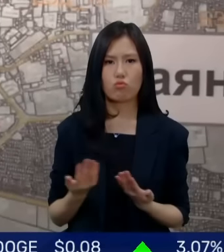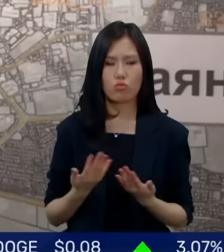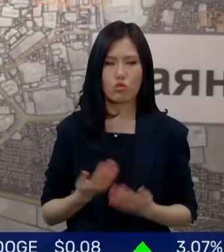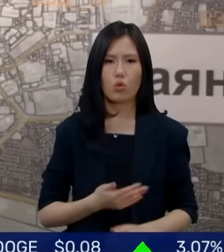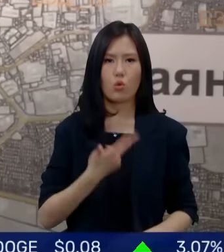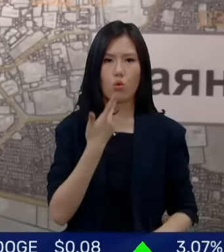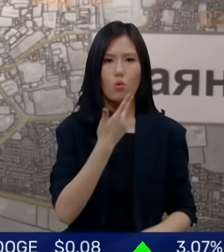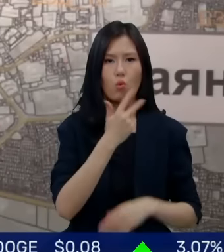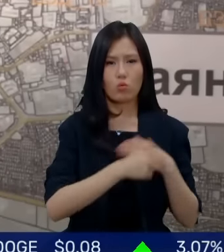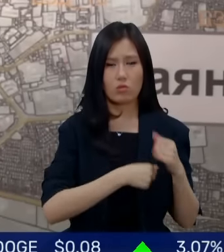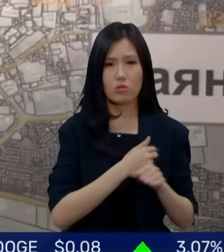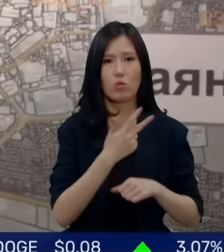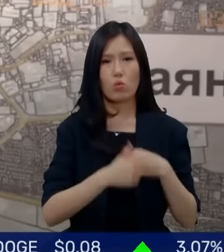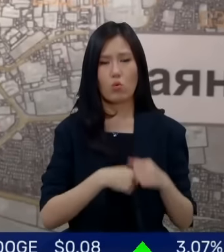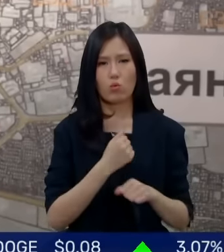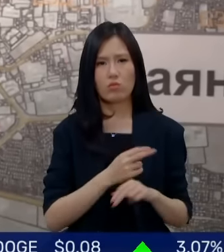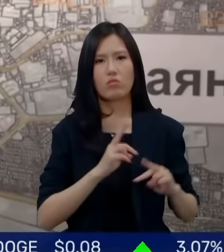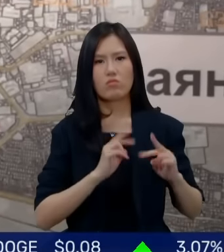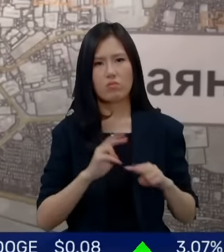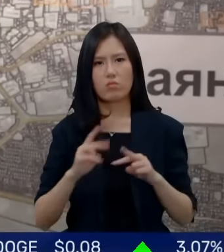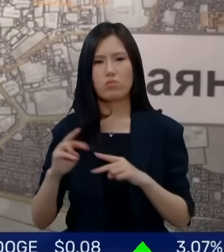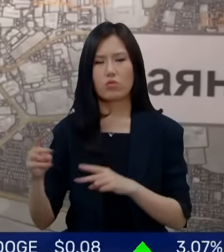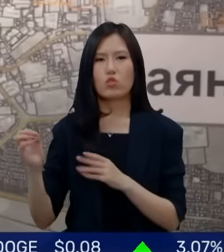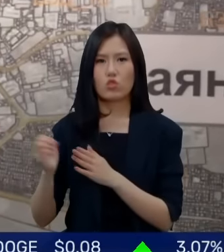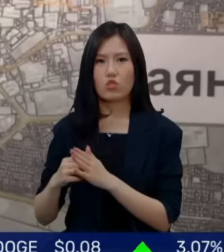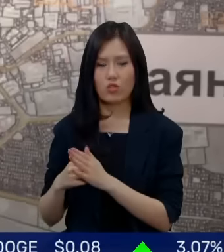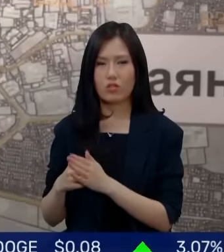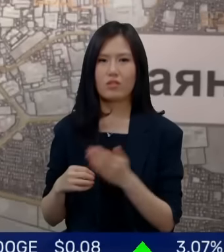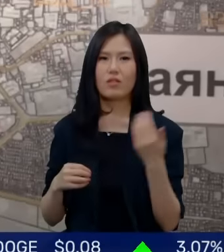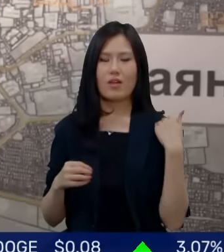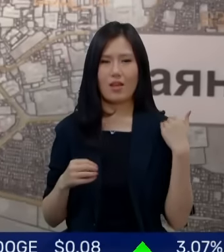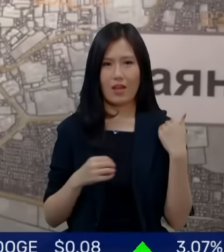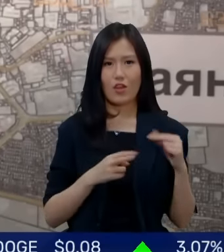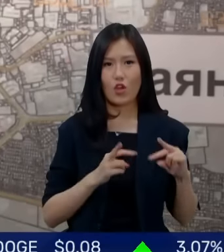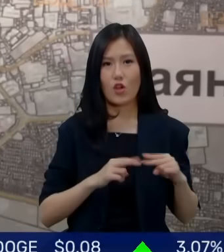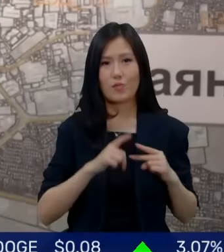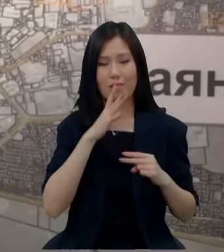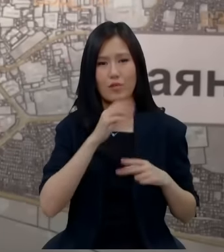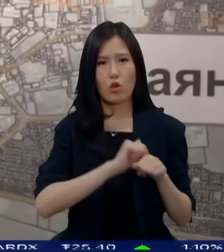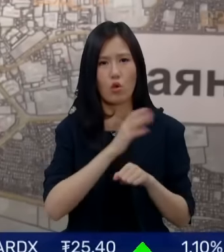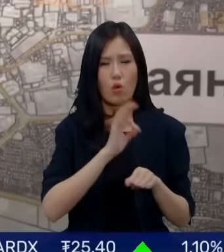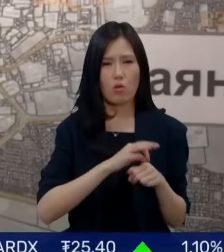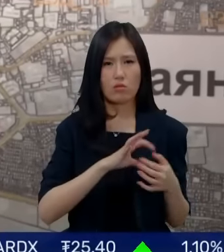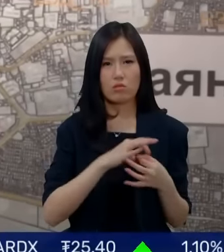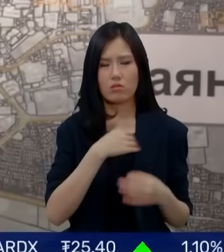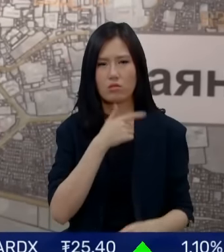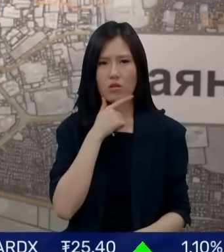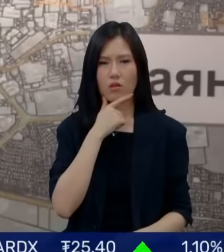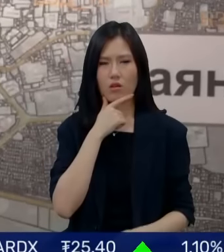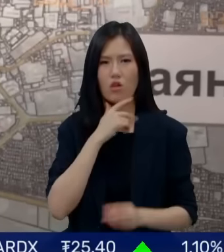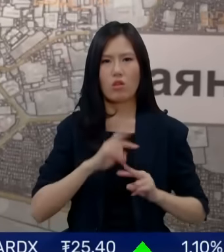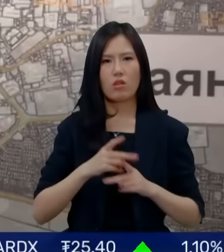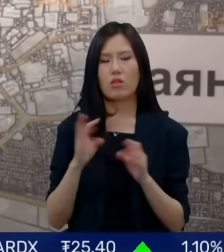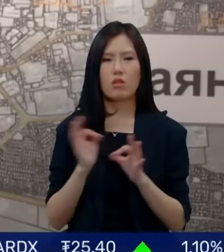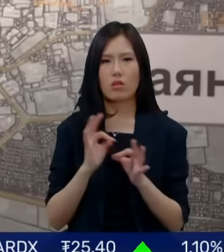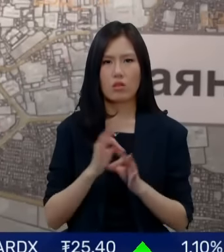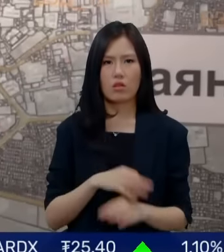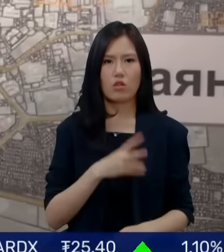3 жил тутам өөрчлөгдөж явахаар байсан боловч ковид үетэй холбоотойгоор өөрчлөгдөөгүй одоо 18